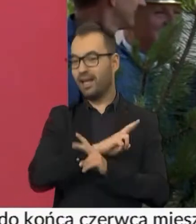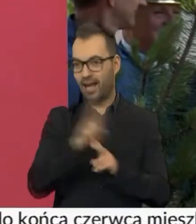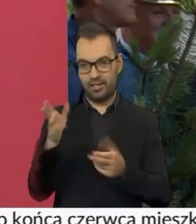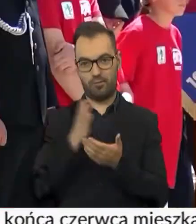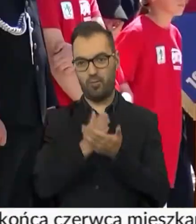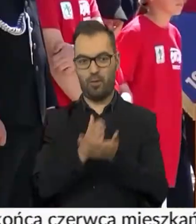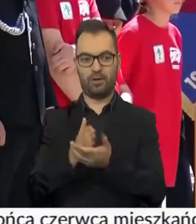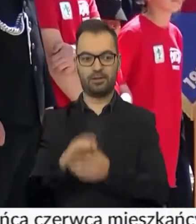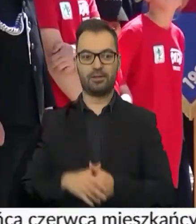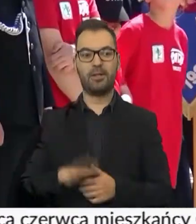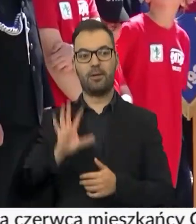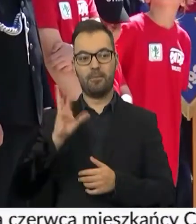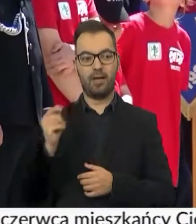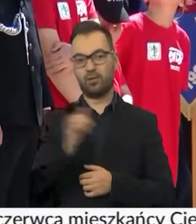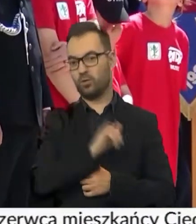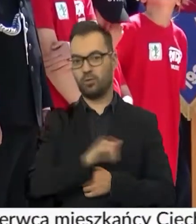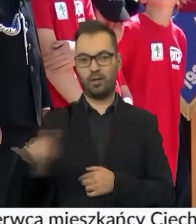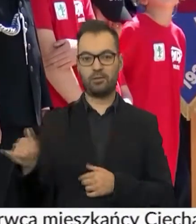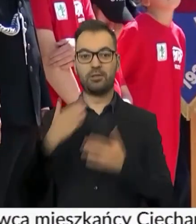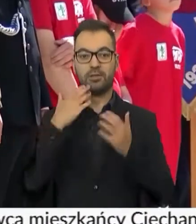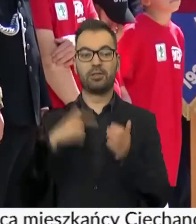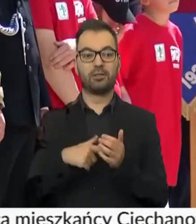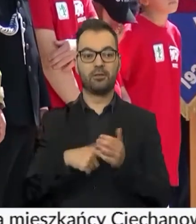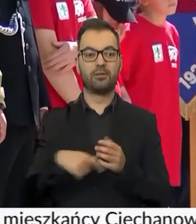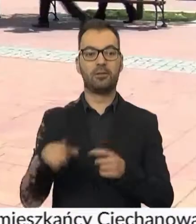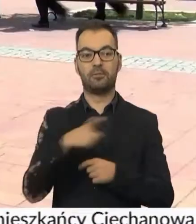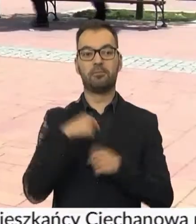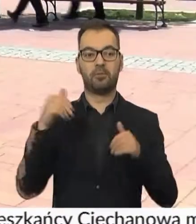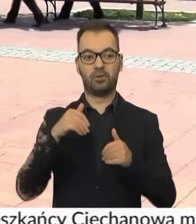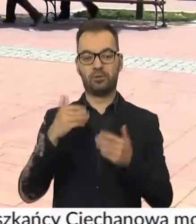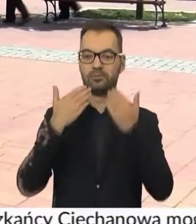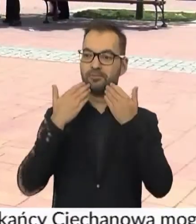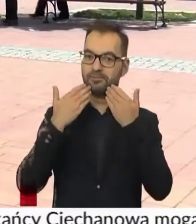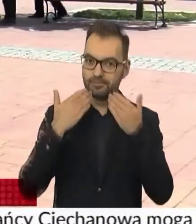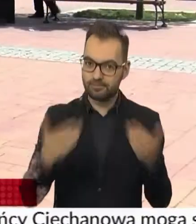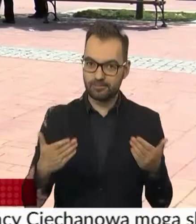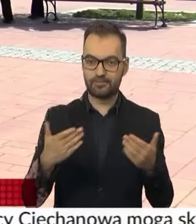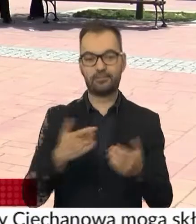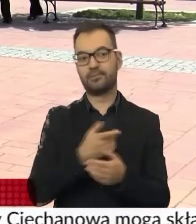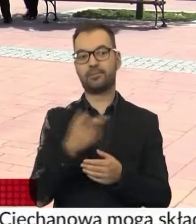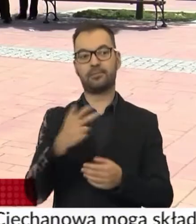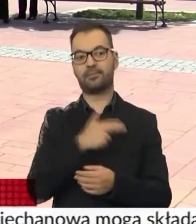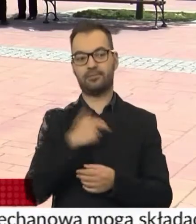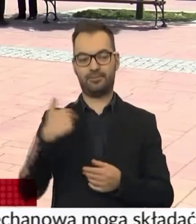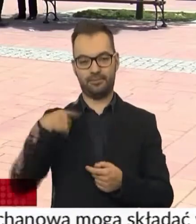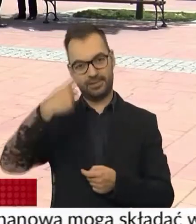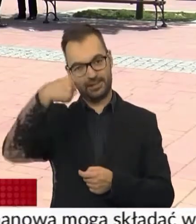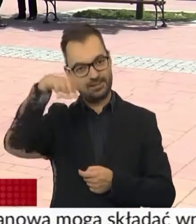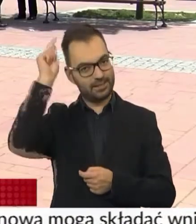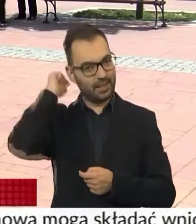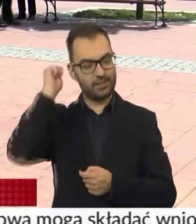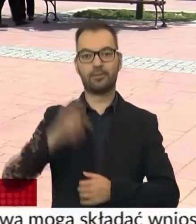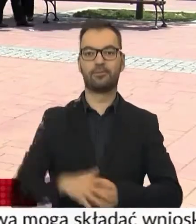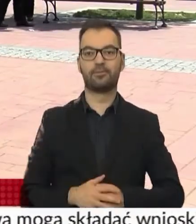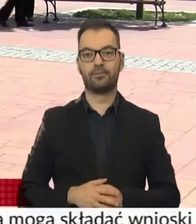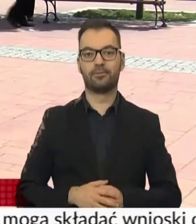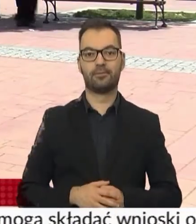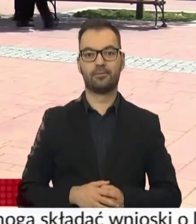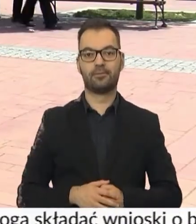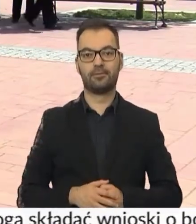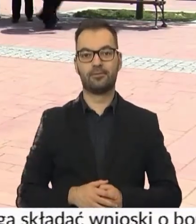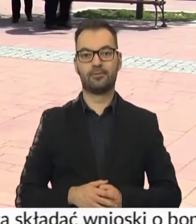Piękny jubileusz, dzięki któremu będziemy mogli złożyć podziękowania dla naszych strażaków, dla